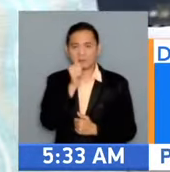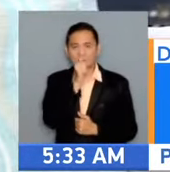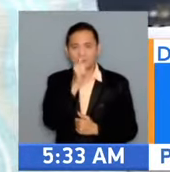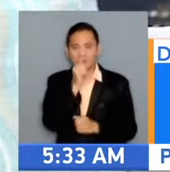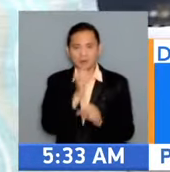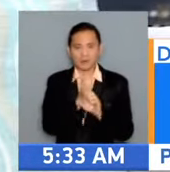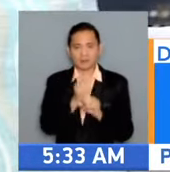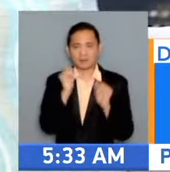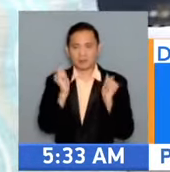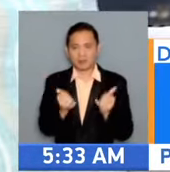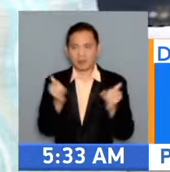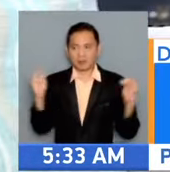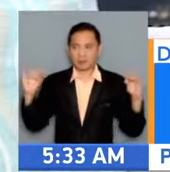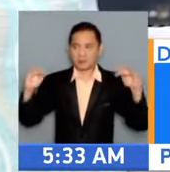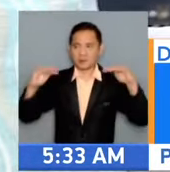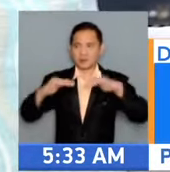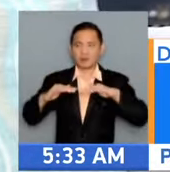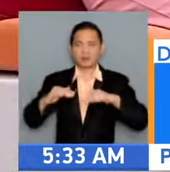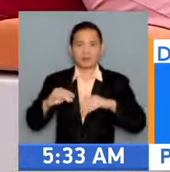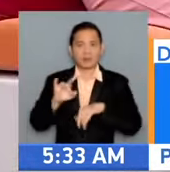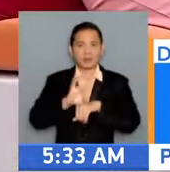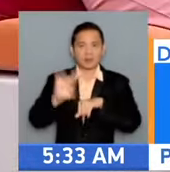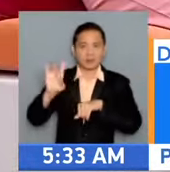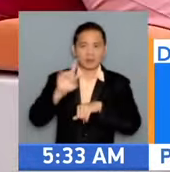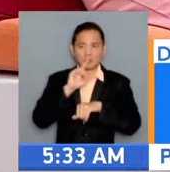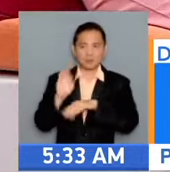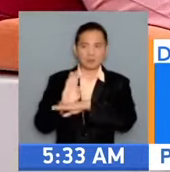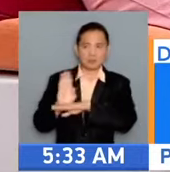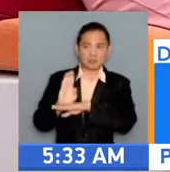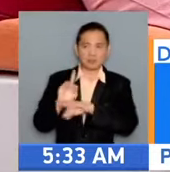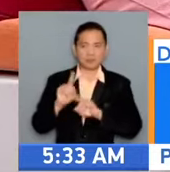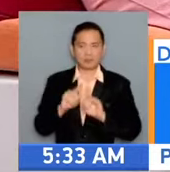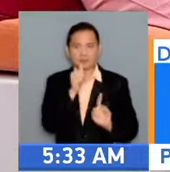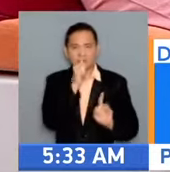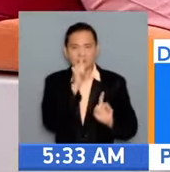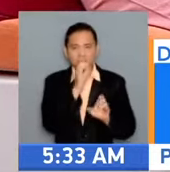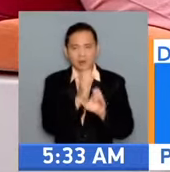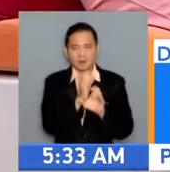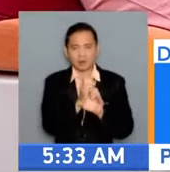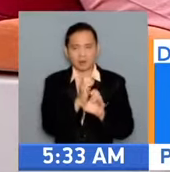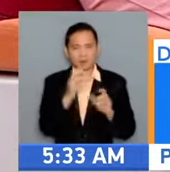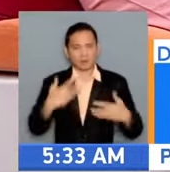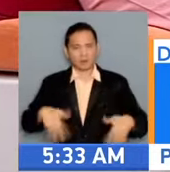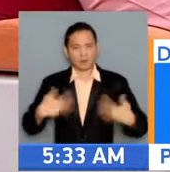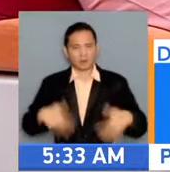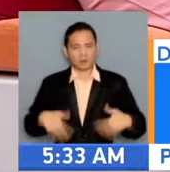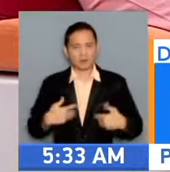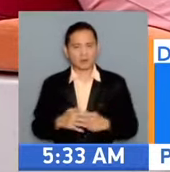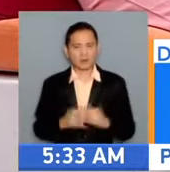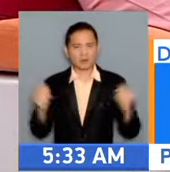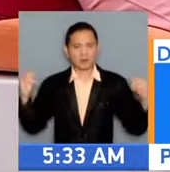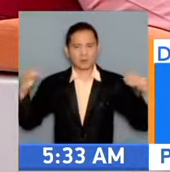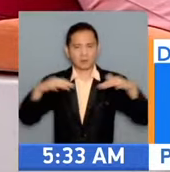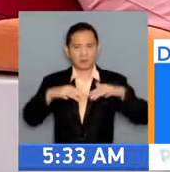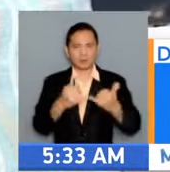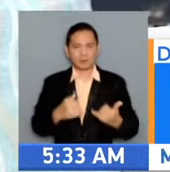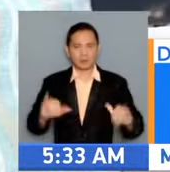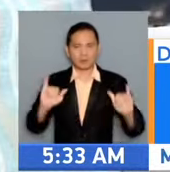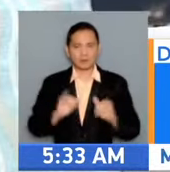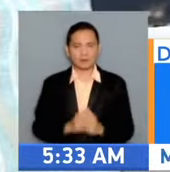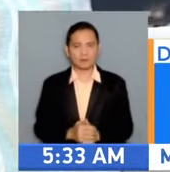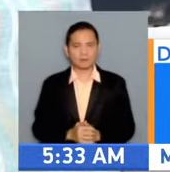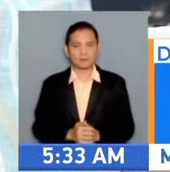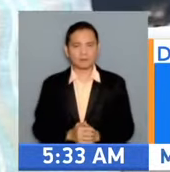Oh. Na privado naman, di ba? Mm. Malaking ano yun, malaking effective one isang hour ahead. Oras, tama. Pero ganun din ang gising ng ating mga